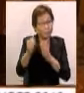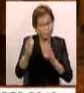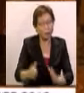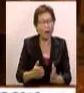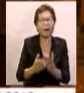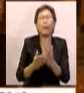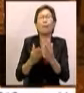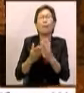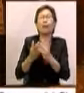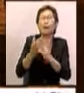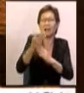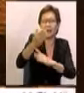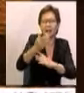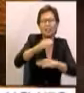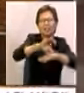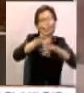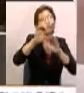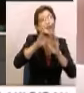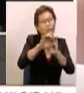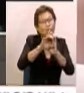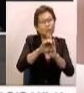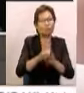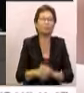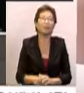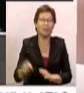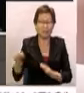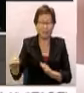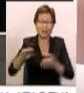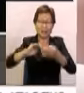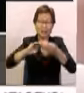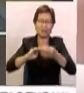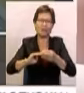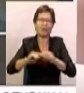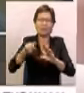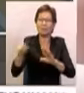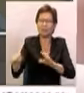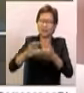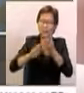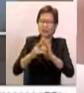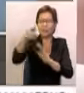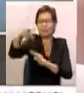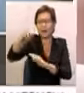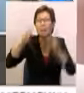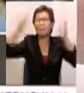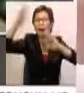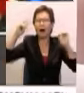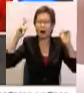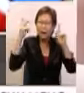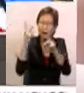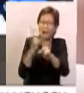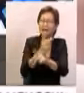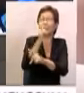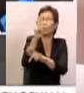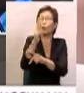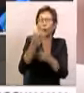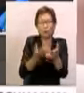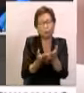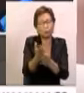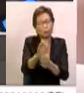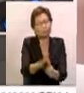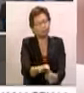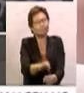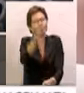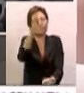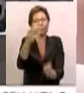melalui teladan. Dan figura berpengaruh ini yang menduduki kerusi sebagai Perdana Menteri Malaysia buat kali kedua terus memberi